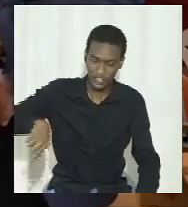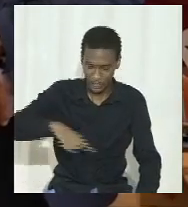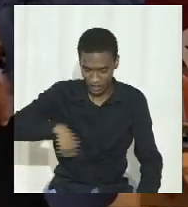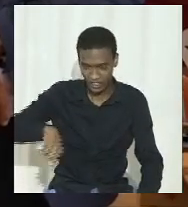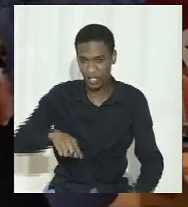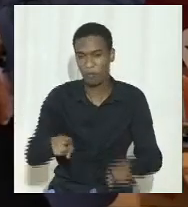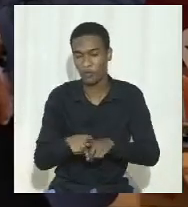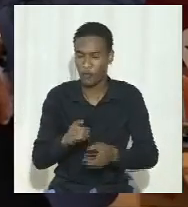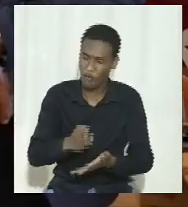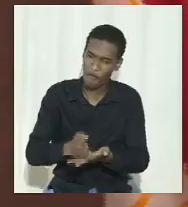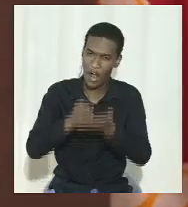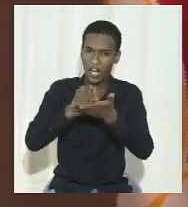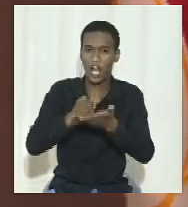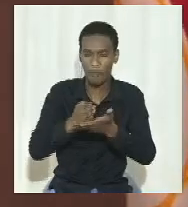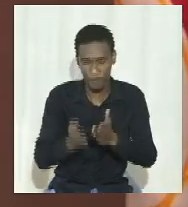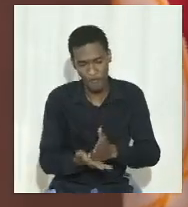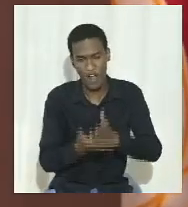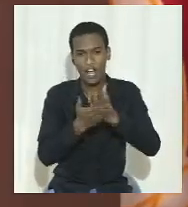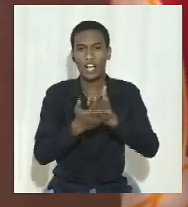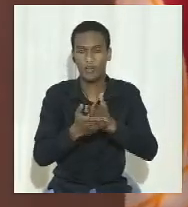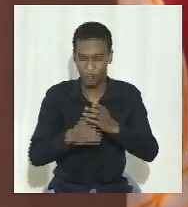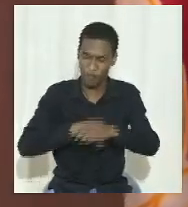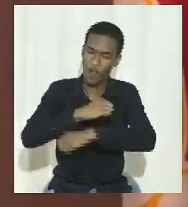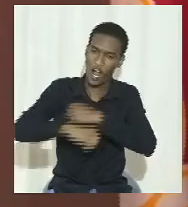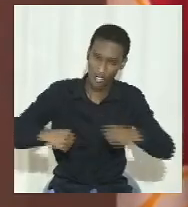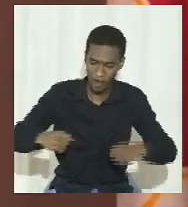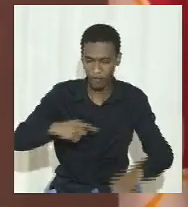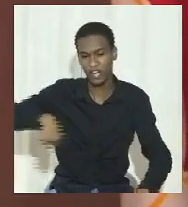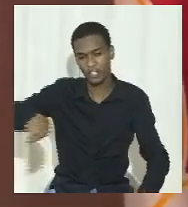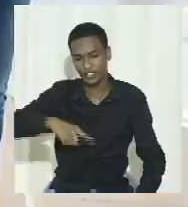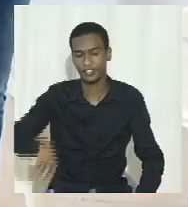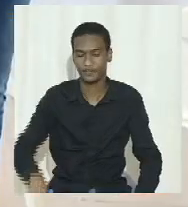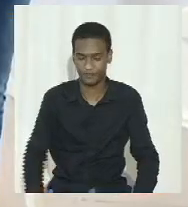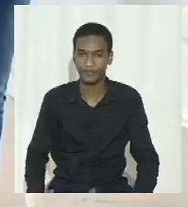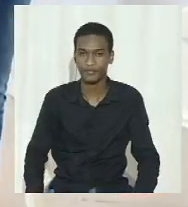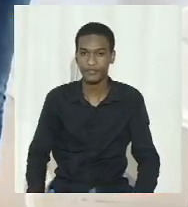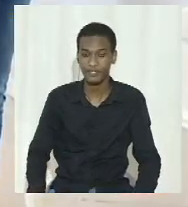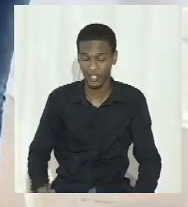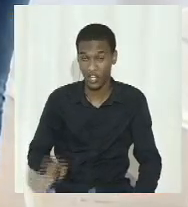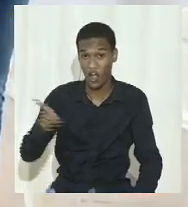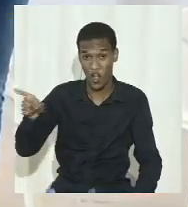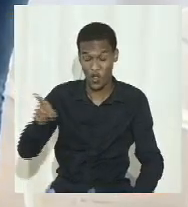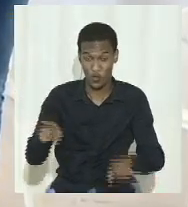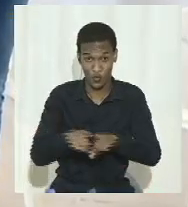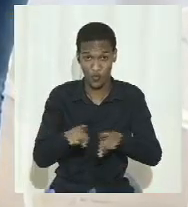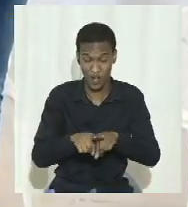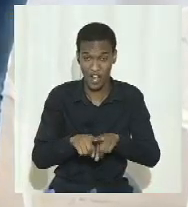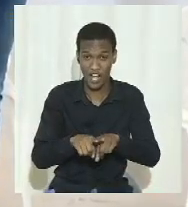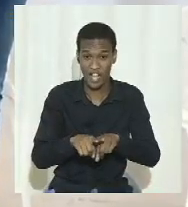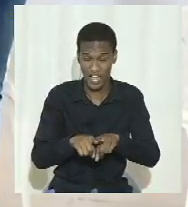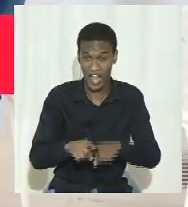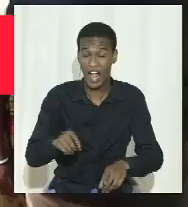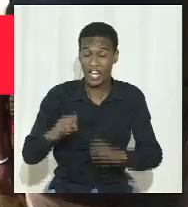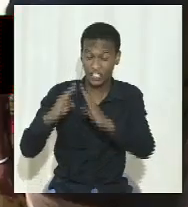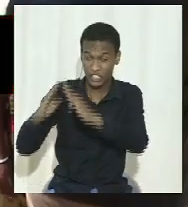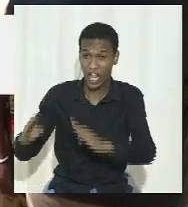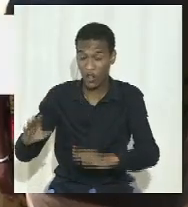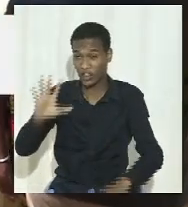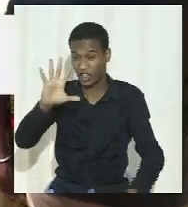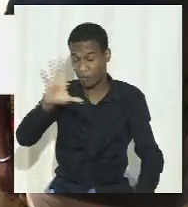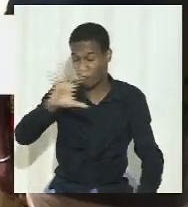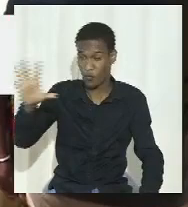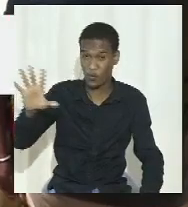maintsy mifanohantsika ary tsy maintsy mifanafitrasika. Ankoatra ny eto fianarantsoa tokantrano misa telo amin'ny dimampolo sy fitonjato sy efatra arivo